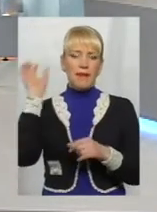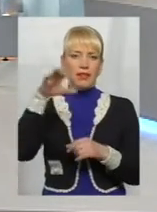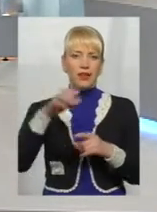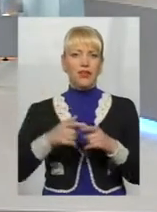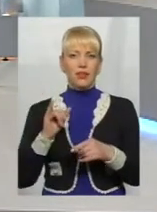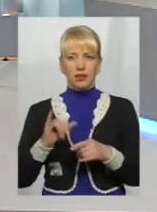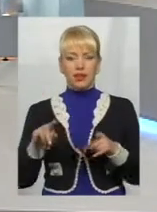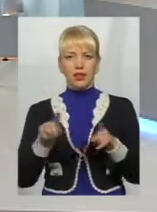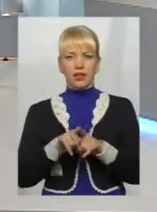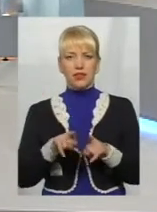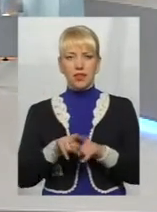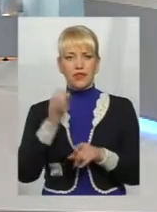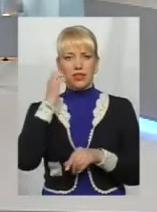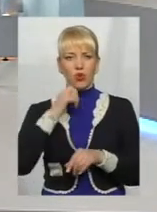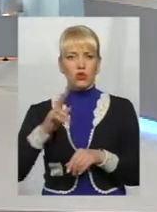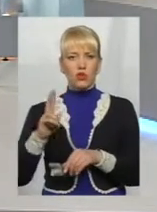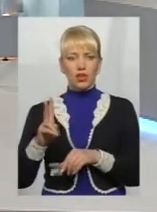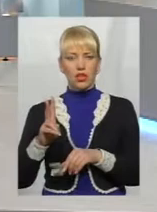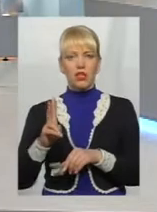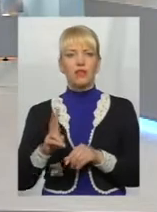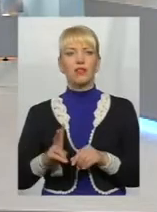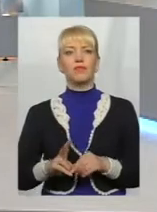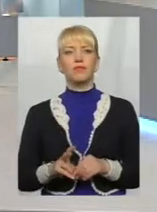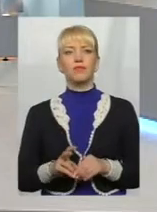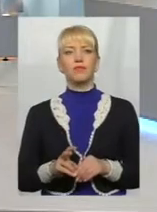Старокостянтинів теж зараз